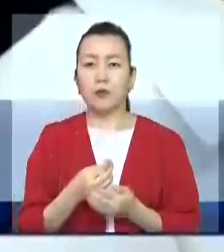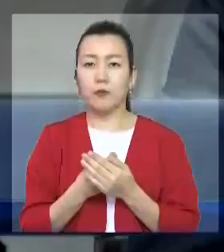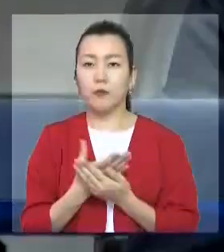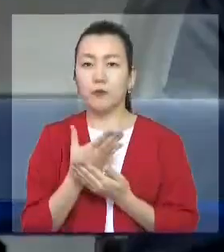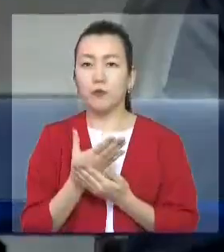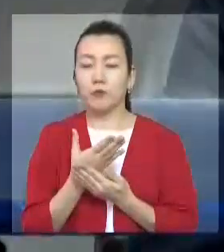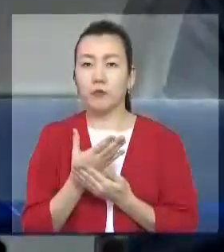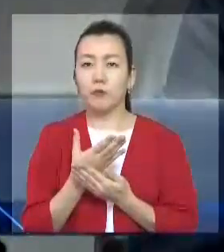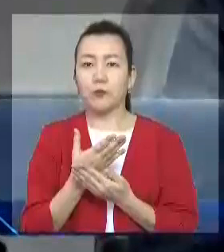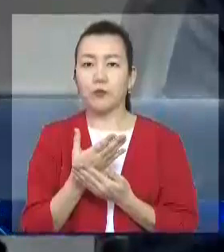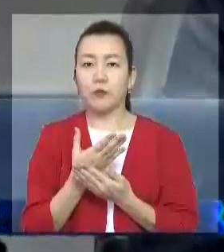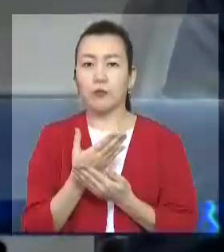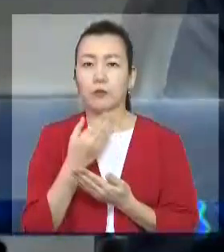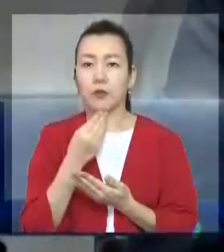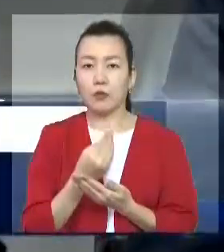образования.